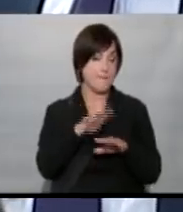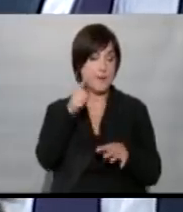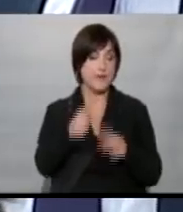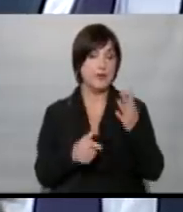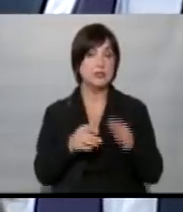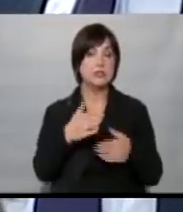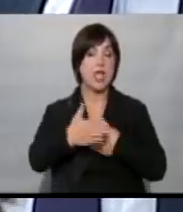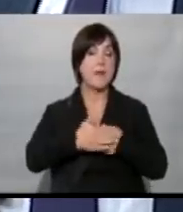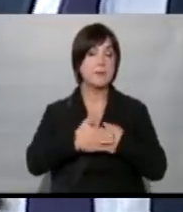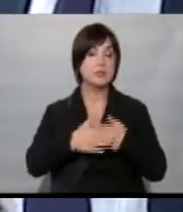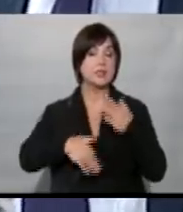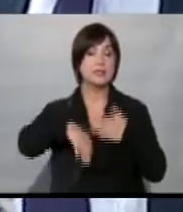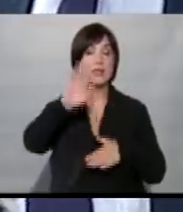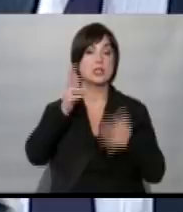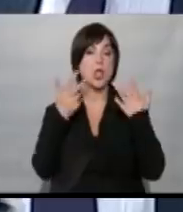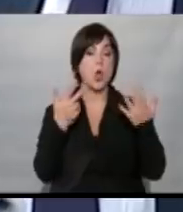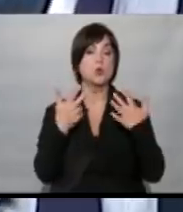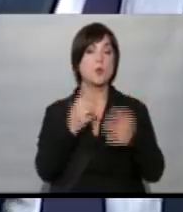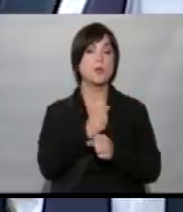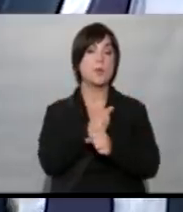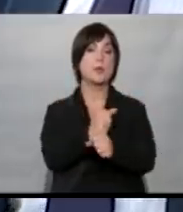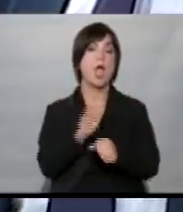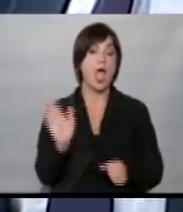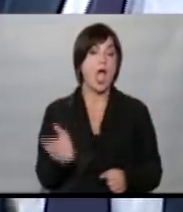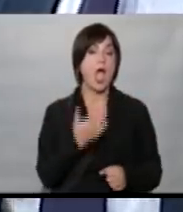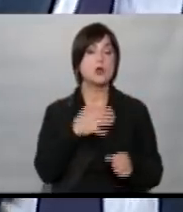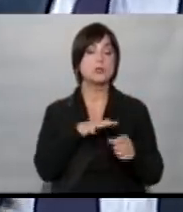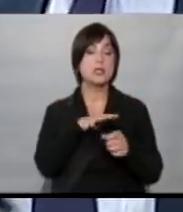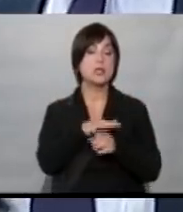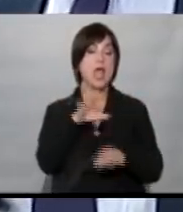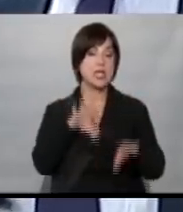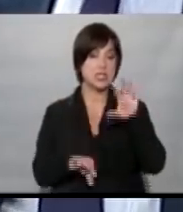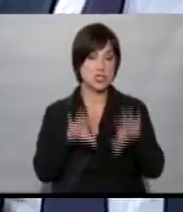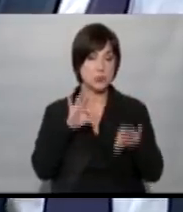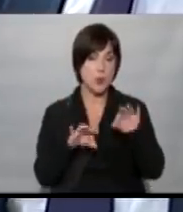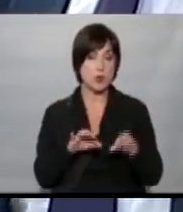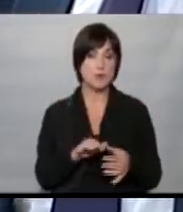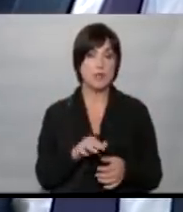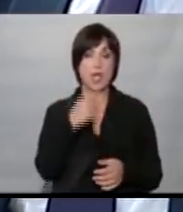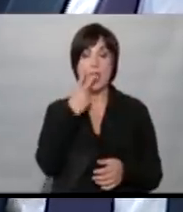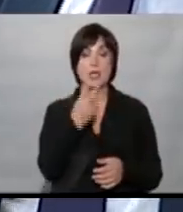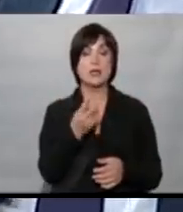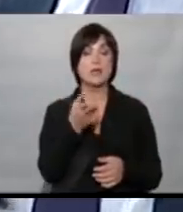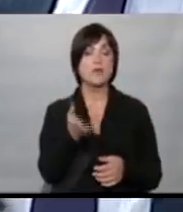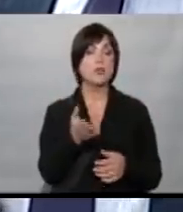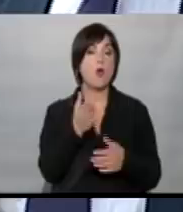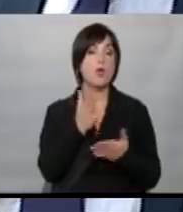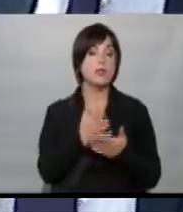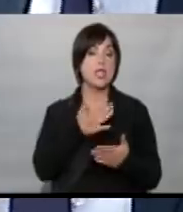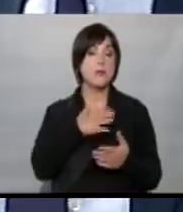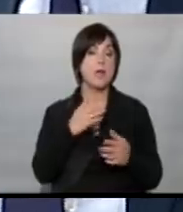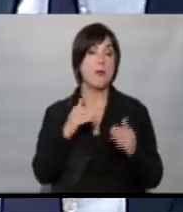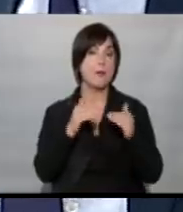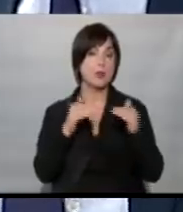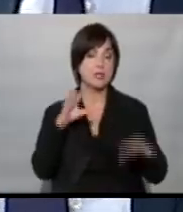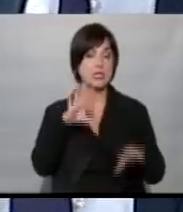се близу или над 80 пратеници, ако се рефлектираат на избори. Значи, гледајте Донтовата формула, ние имаме